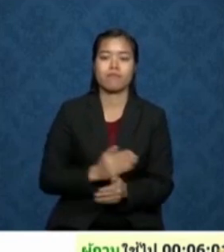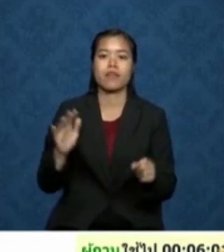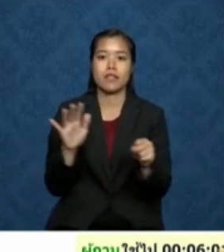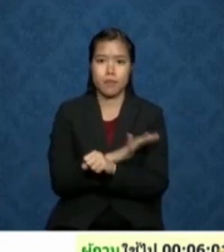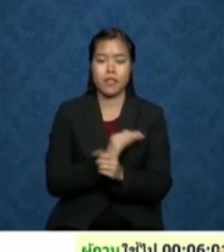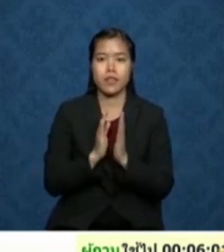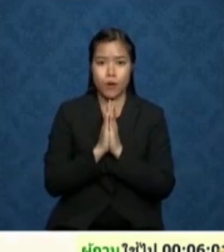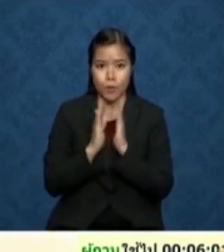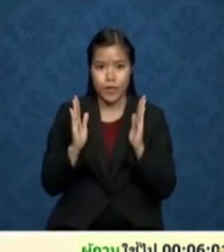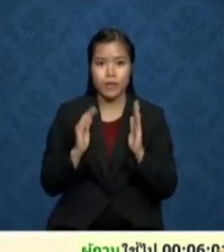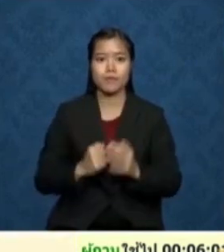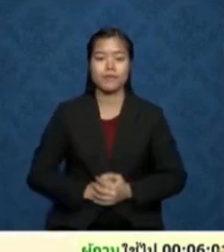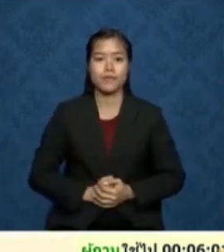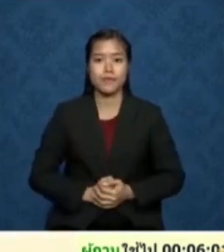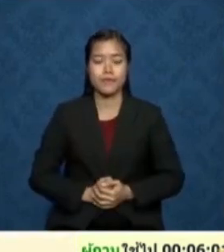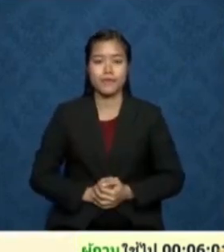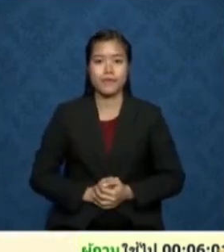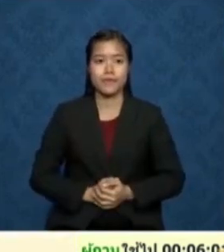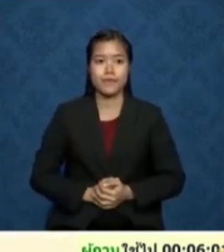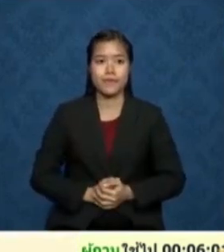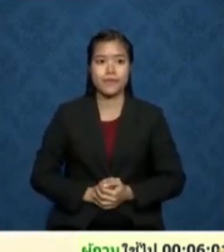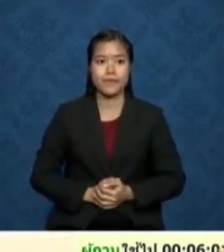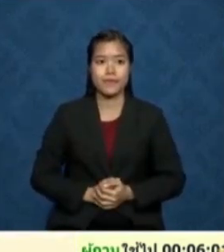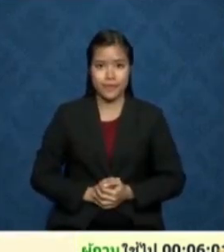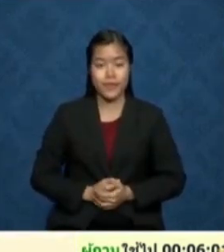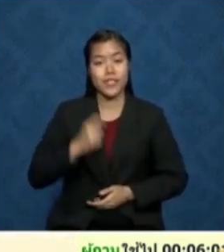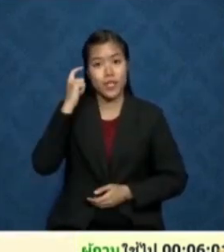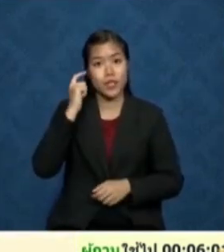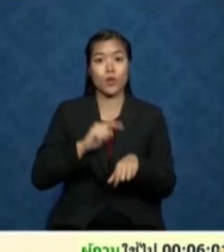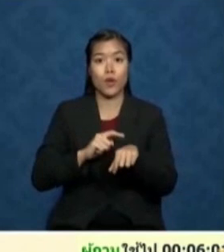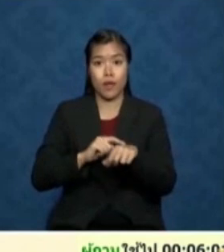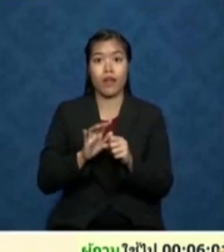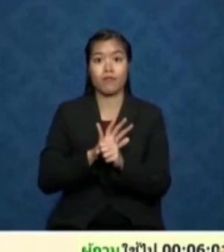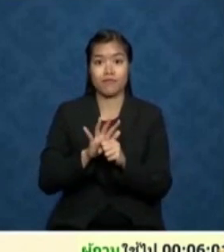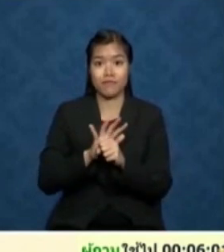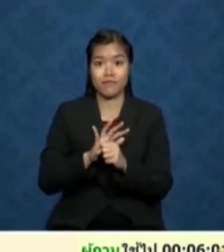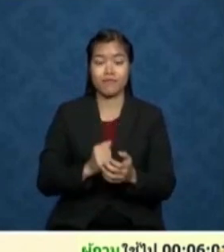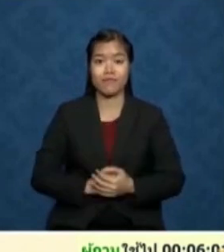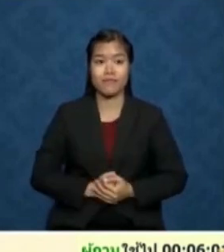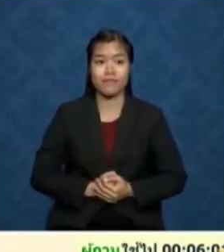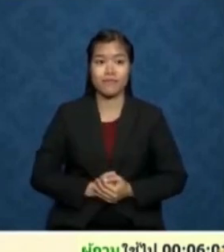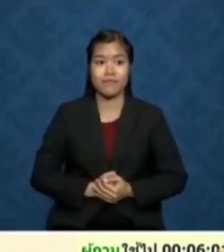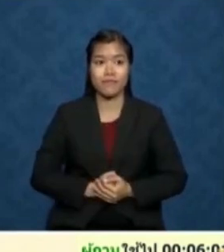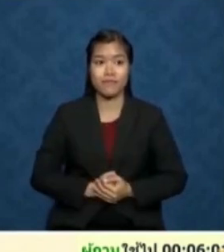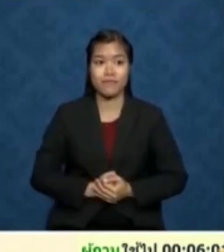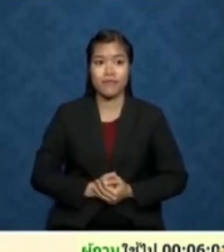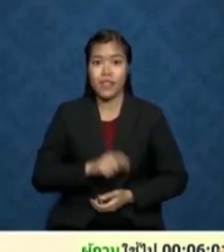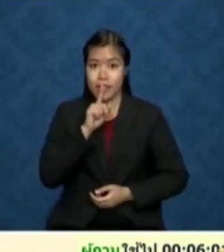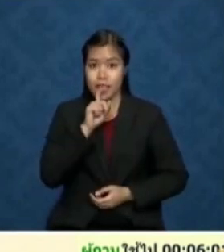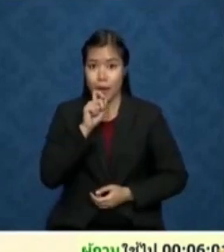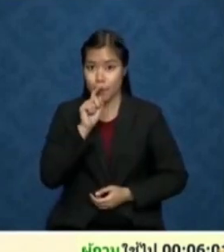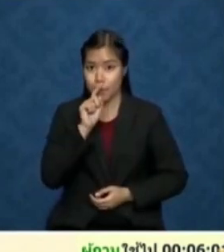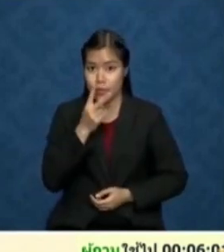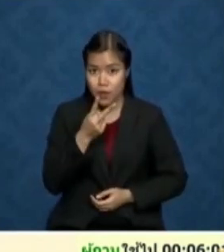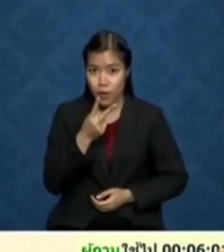ับครับขอบคุณครับก็คดวใช้เวลาครบทั่วเรานะครับตั้น strengthen มีสตństมรสอง